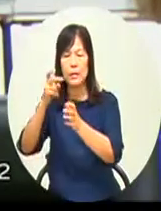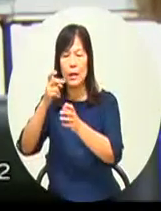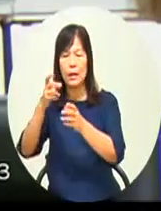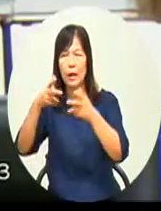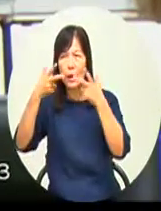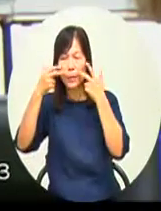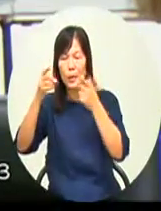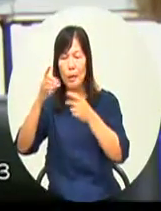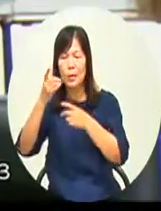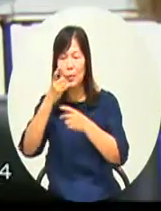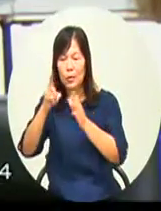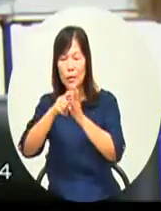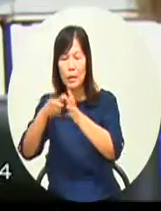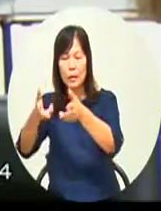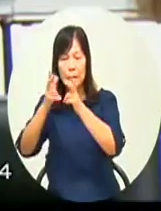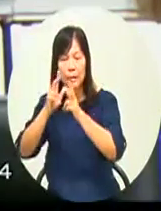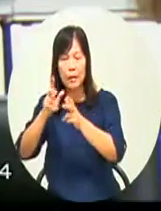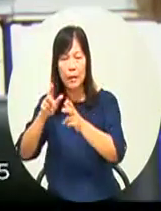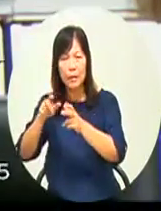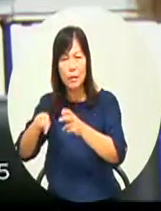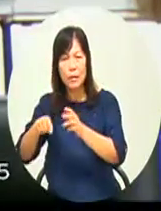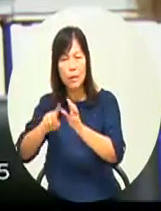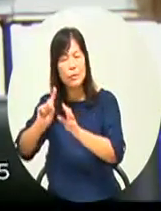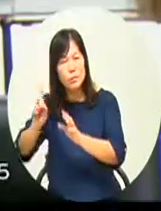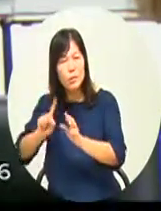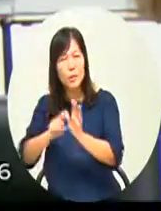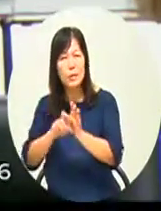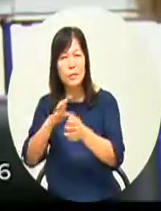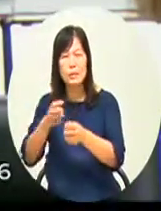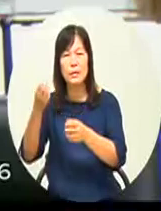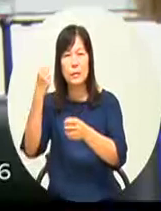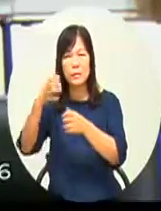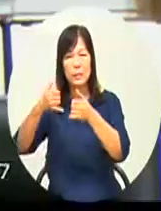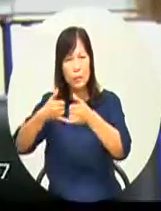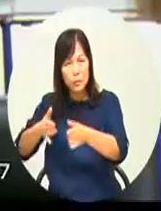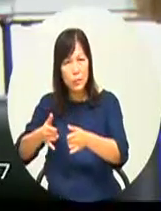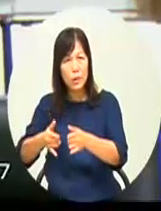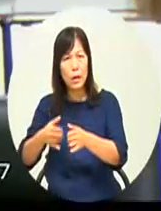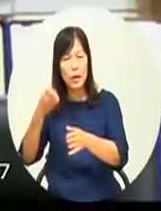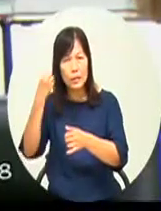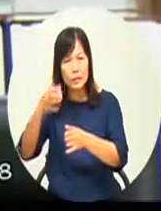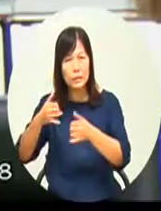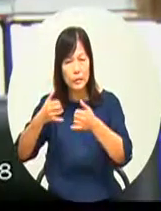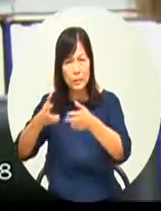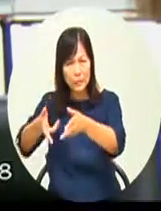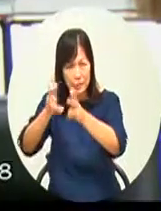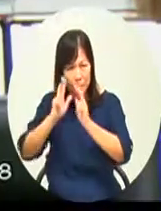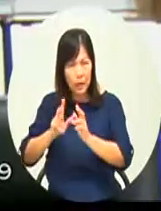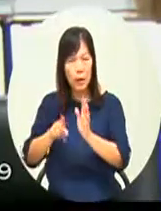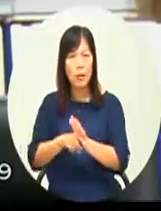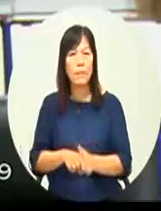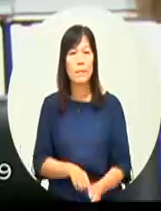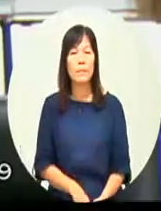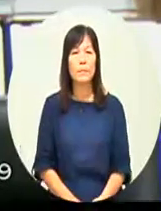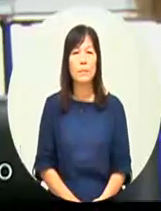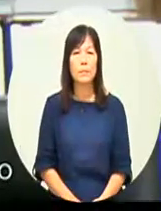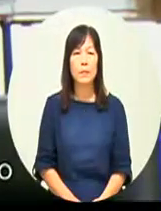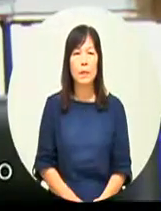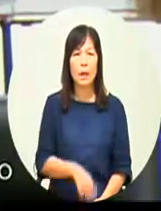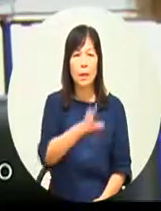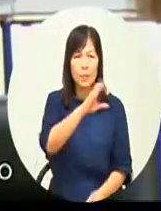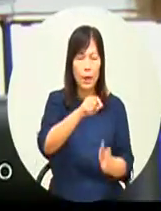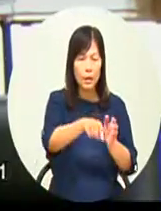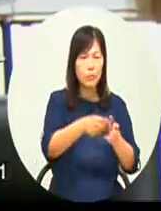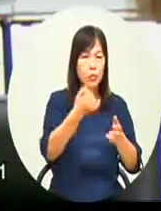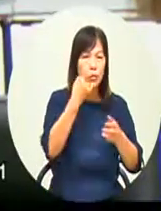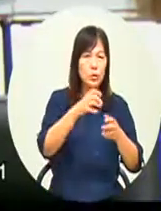闽北路。什么叫闽北路？就是新路啊，新桥啊。板书乱桥不动主的意